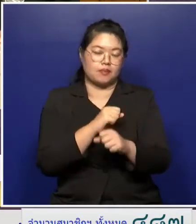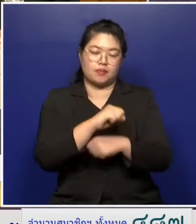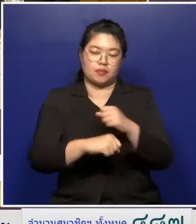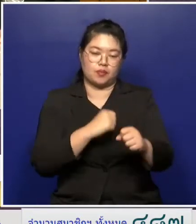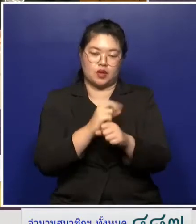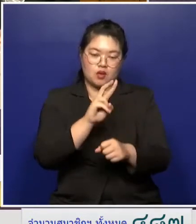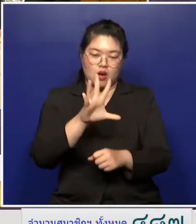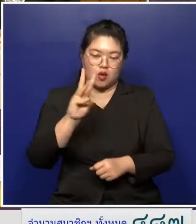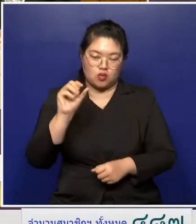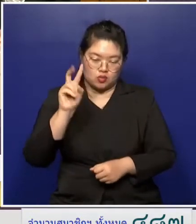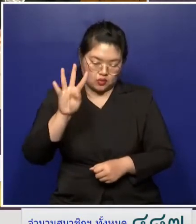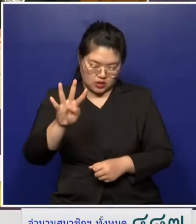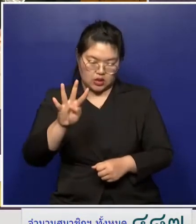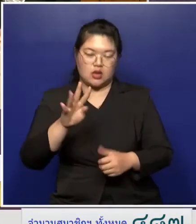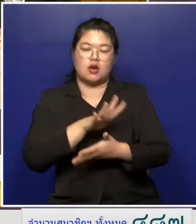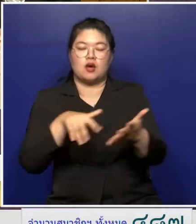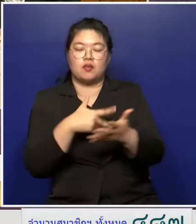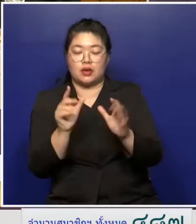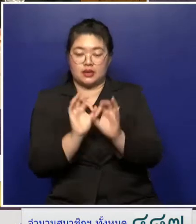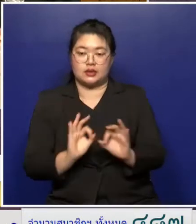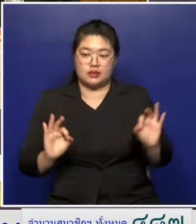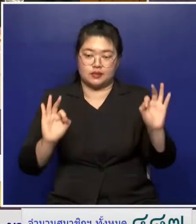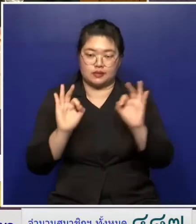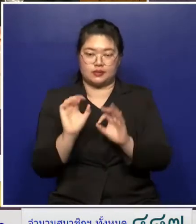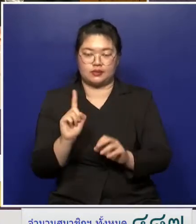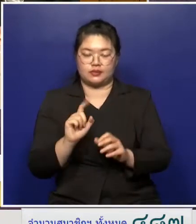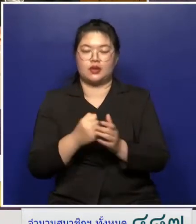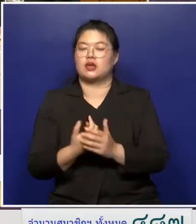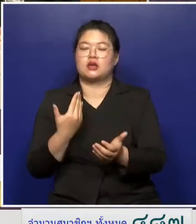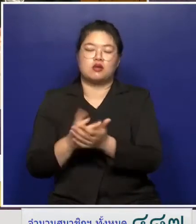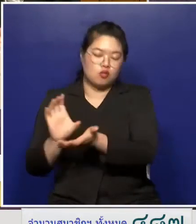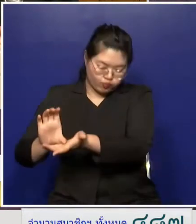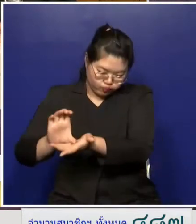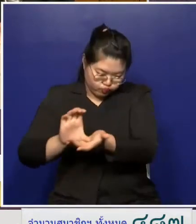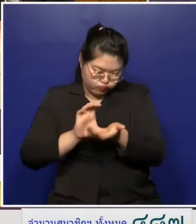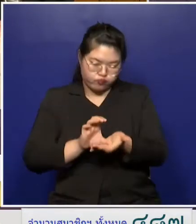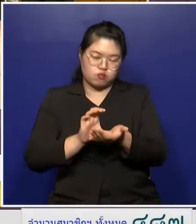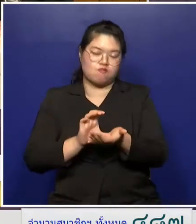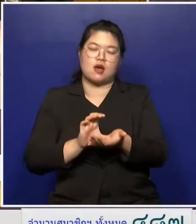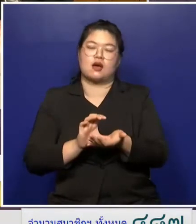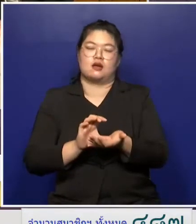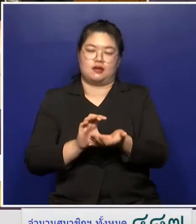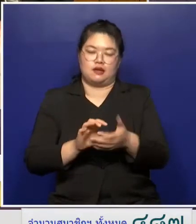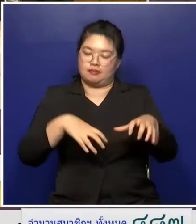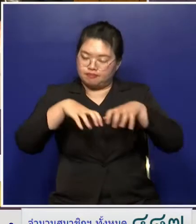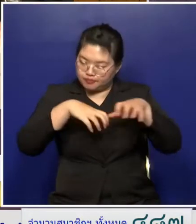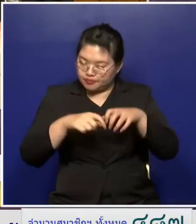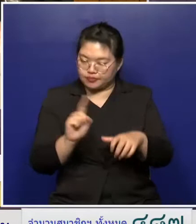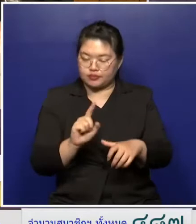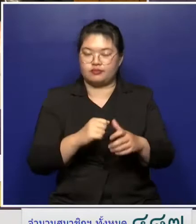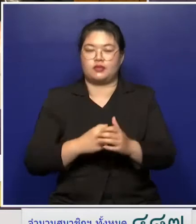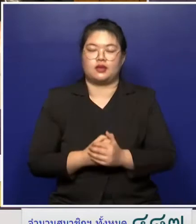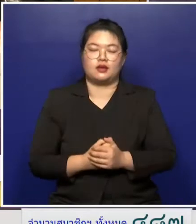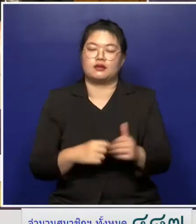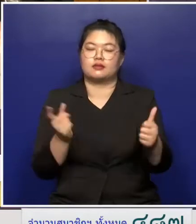มคัญนะครับเพื่อให้เกิดผลสมริษในการใช้งบมันให้คุ้มค่านะครับประการณแรกก็คือนะครับการดเรนงาน